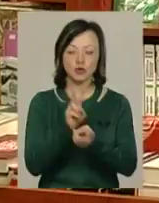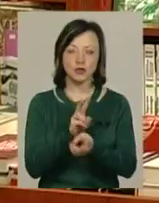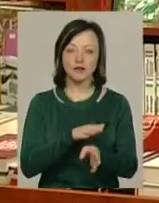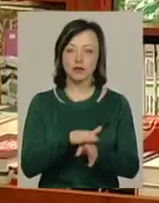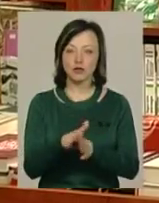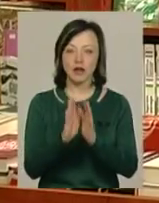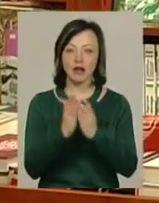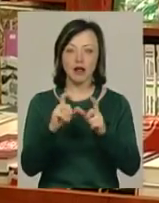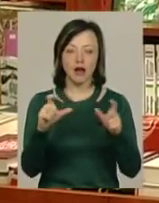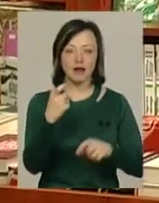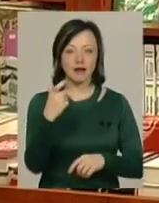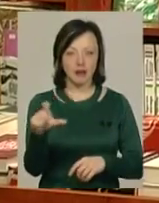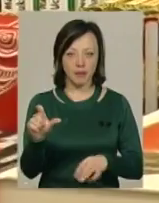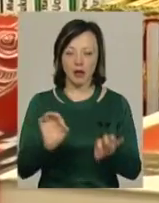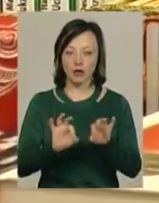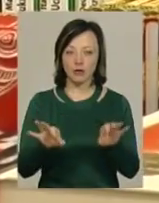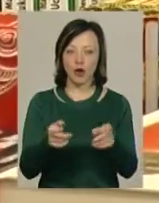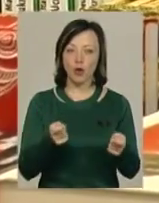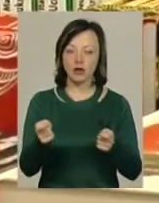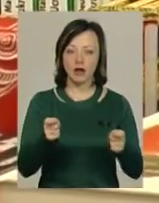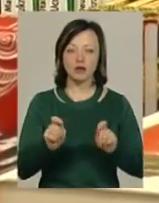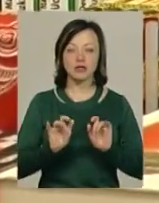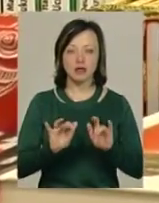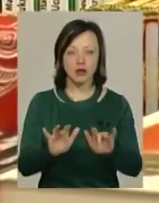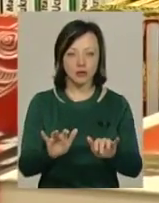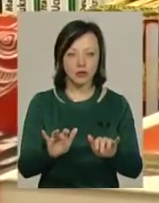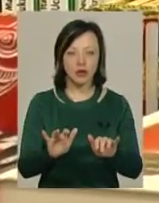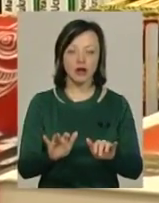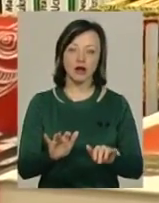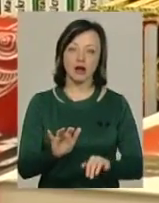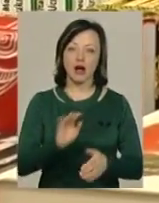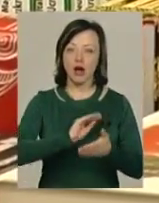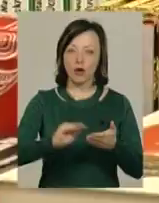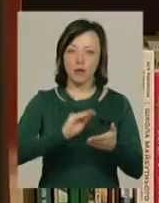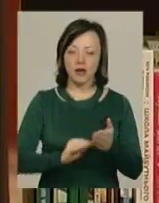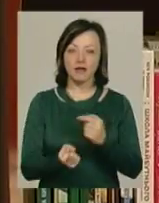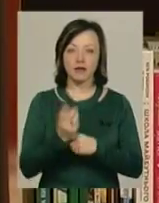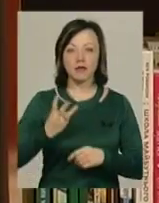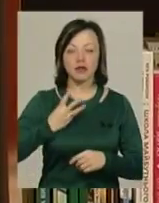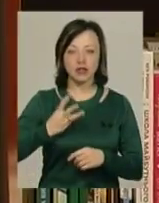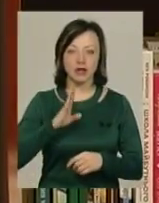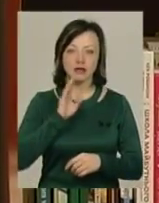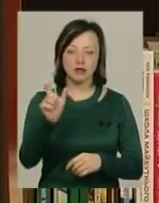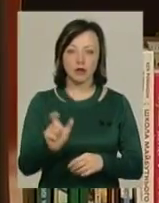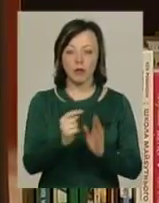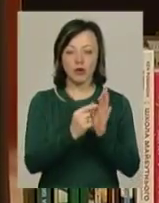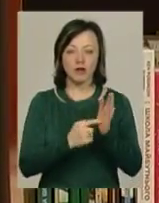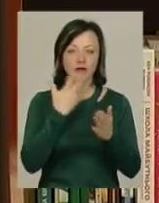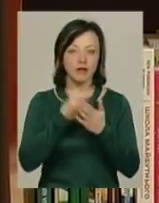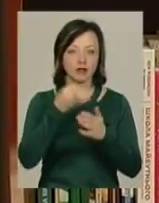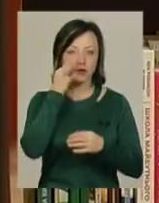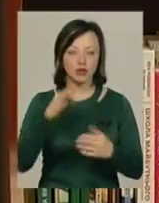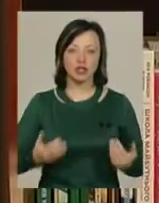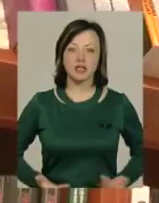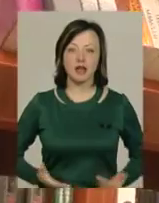відбудеться у книгарні «Є». Як розповідає координаторка заходу Ольга Осмолян, роман виник із бажання авторки поділитися з кимось власним досвідом